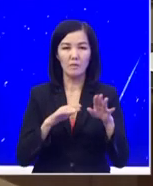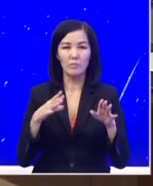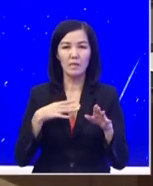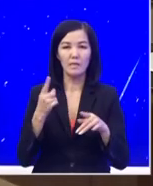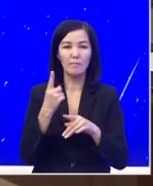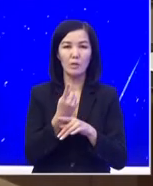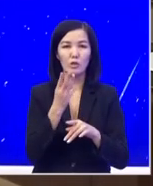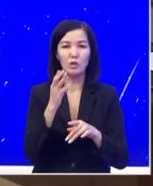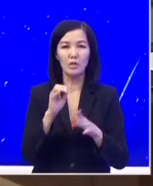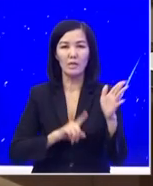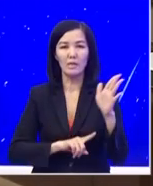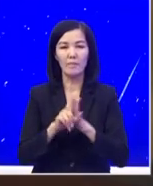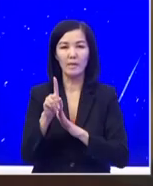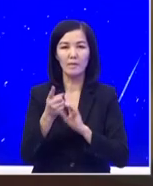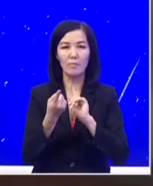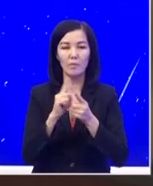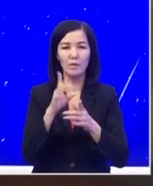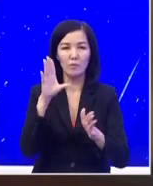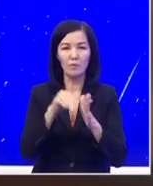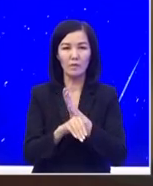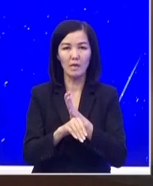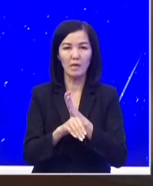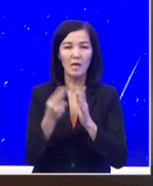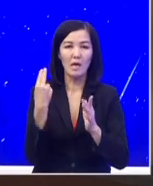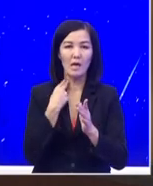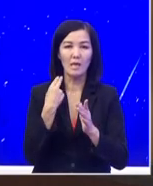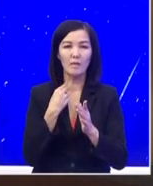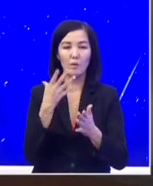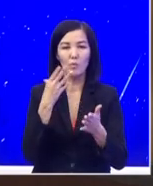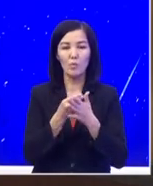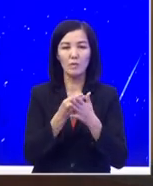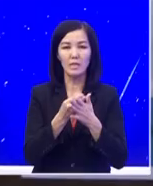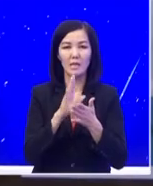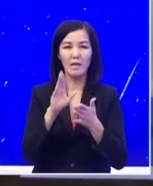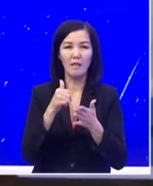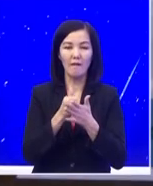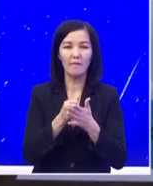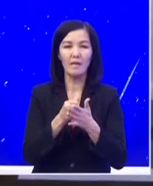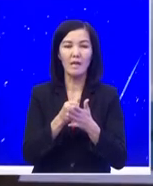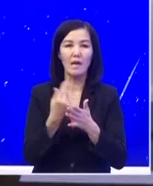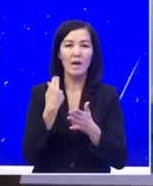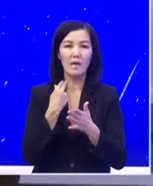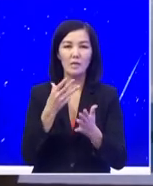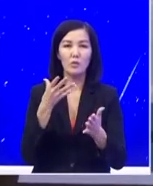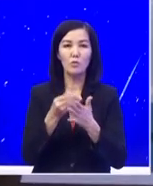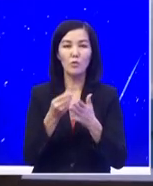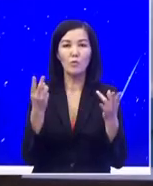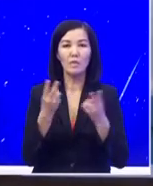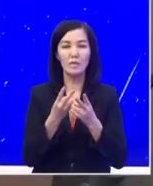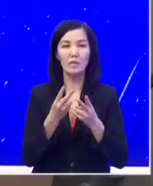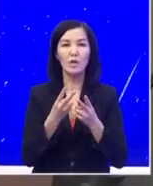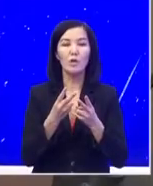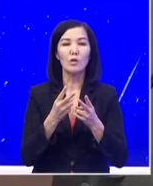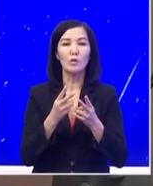1 шілдеден бастап енгізілген өзгеріске сәйкес борышкерлер алдымен негізгі қарызды өте төлеуі тиіс. Сонда ғана